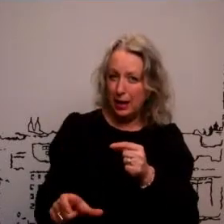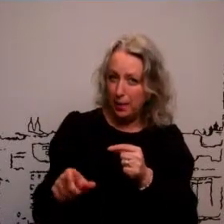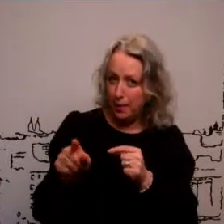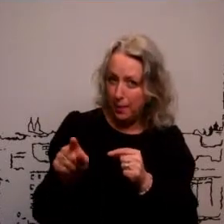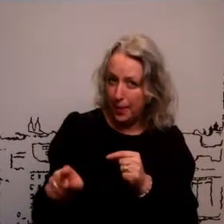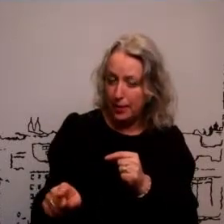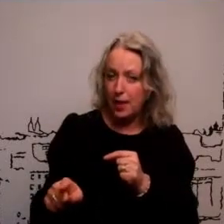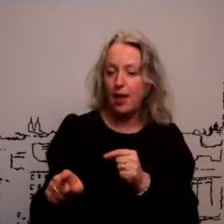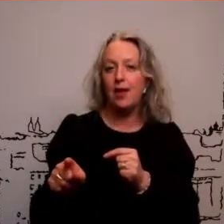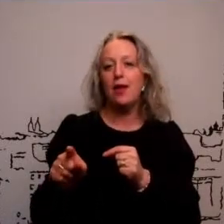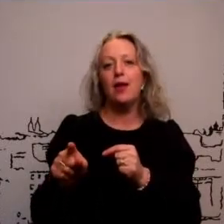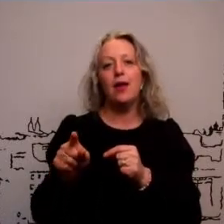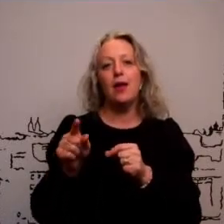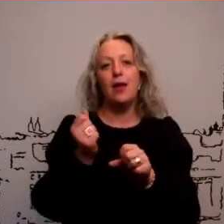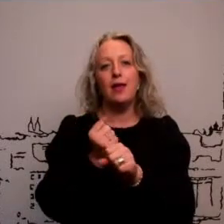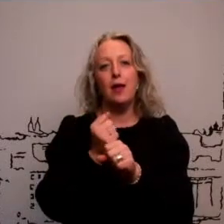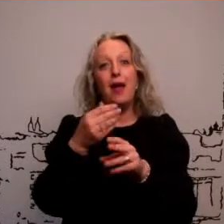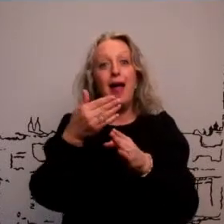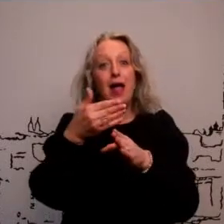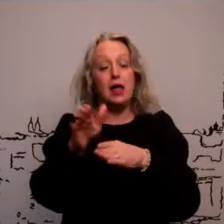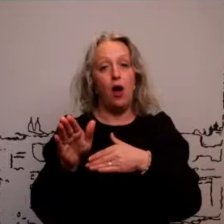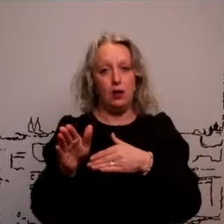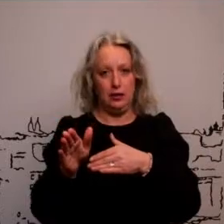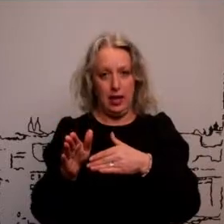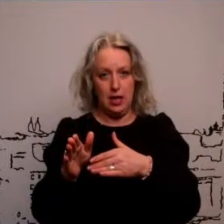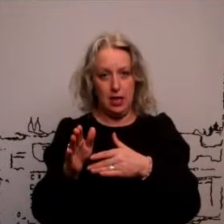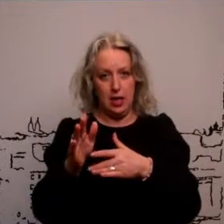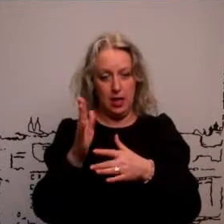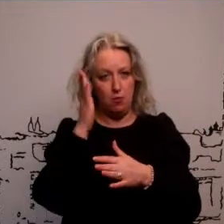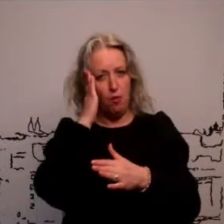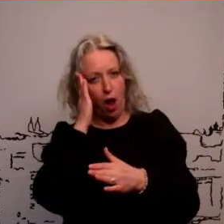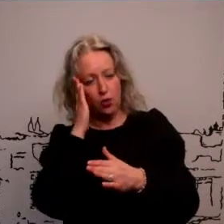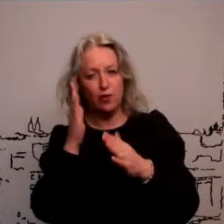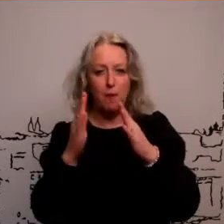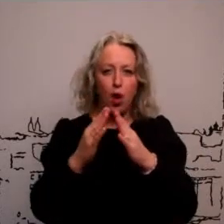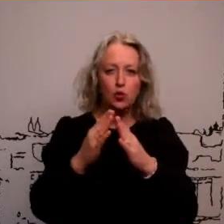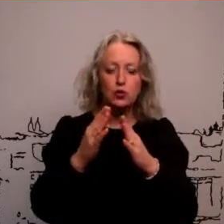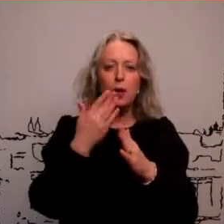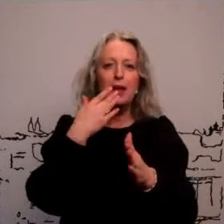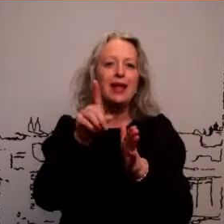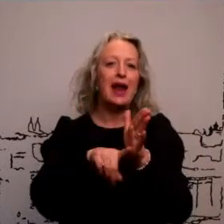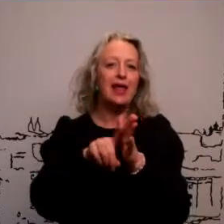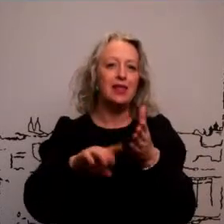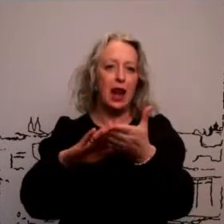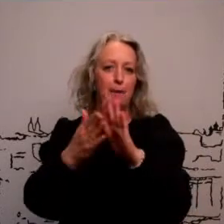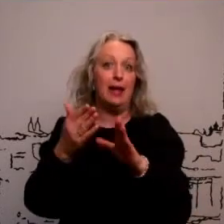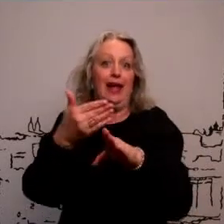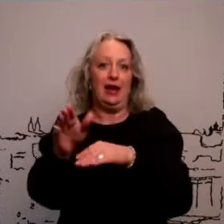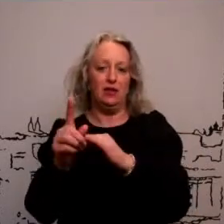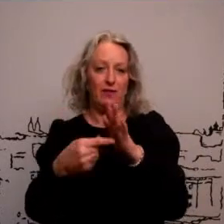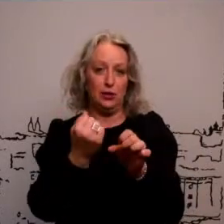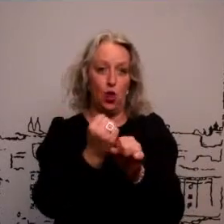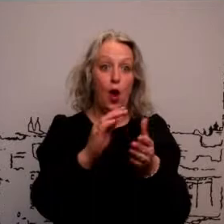ka eraldi selle majutusega mingisugune rendileping, et ei juhtuks olukorda,